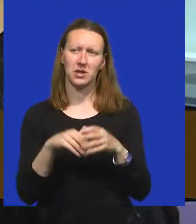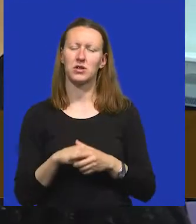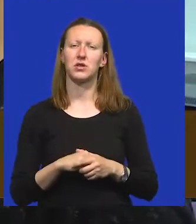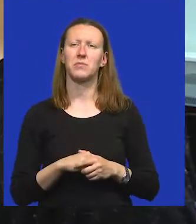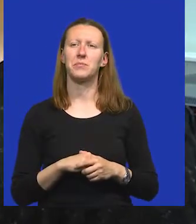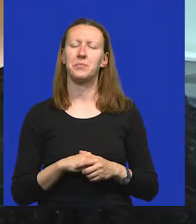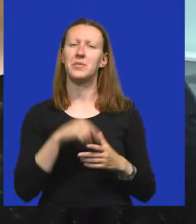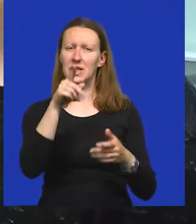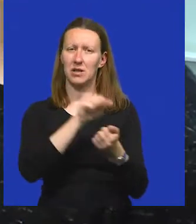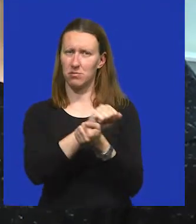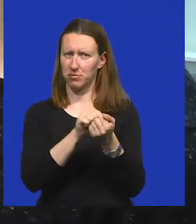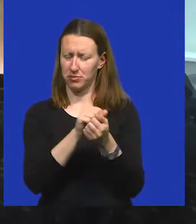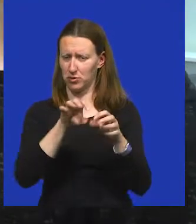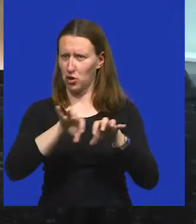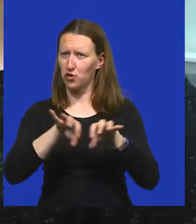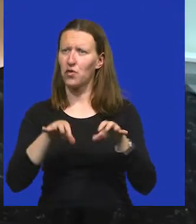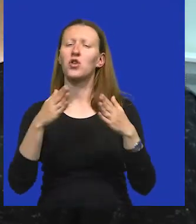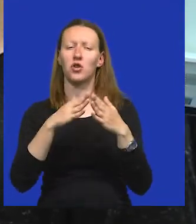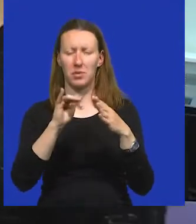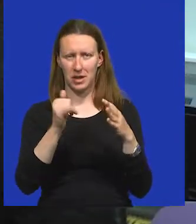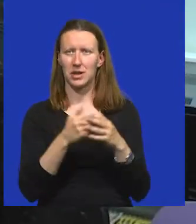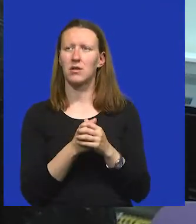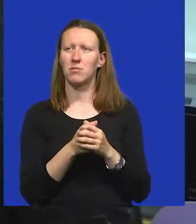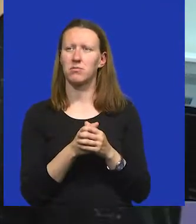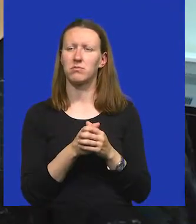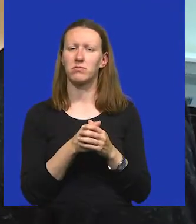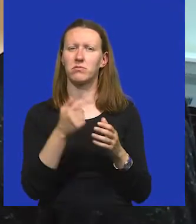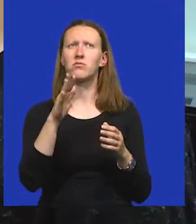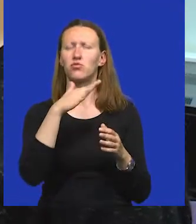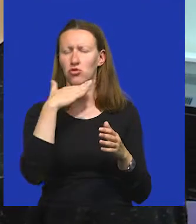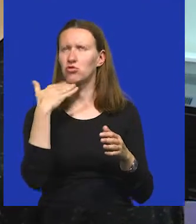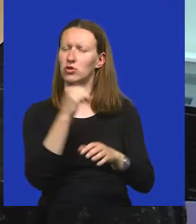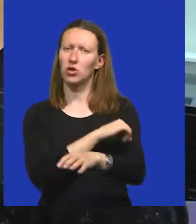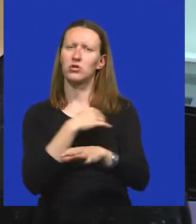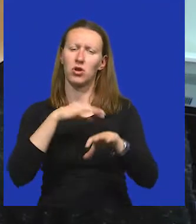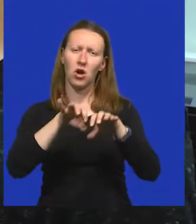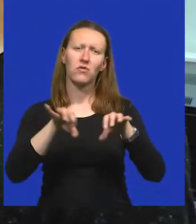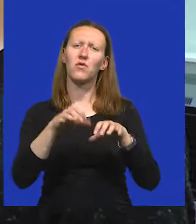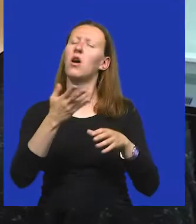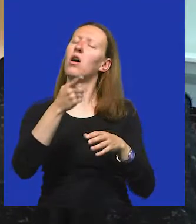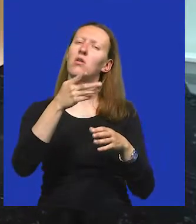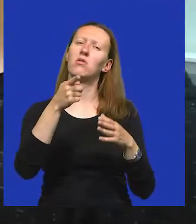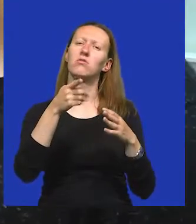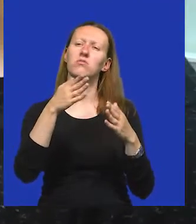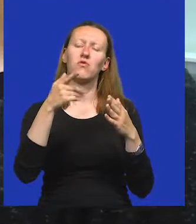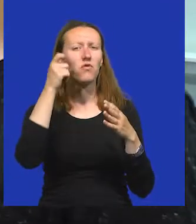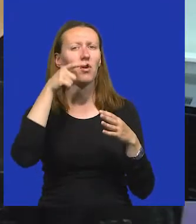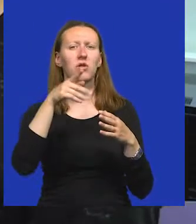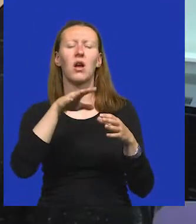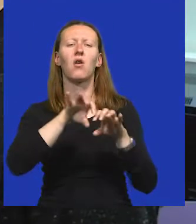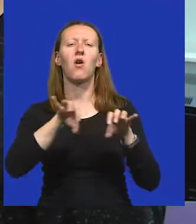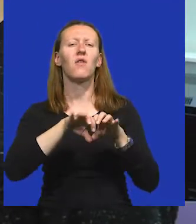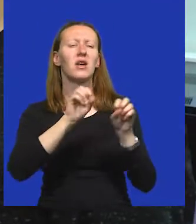rifiuti. Tu ricicli? Sì, a casa sì, da abbastanza. Come funziona il riciclaggio qui a